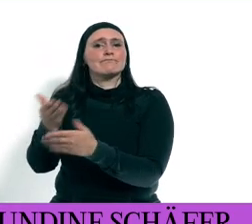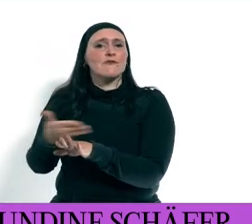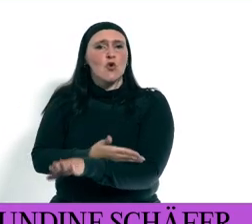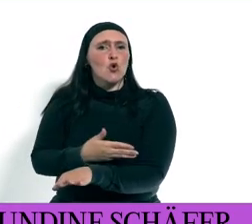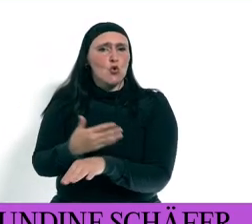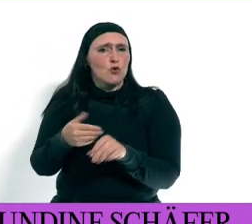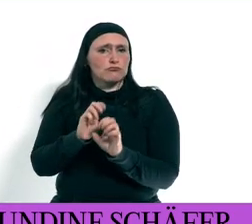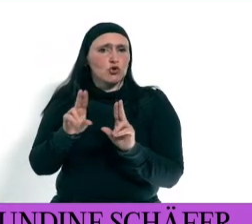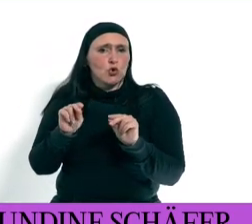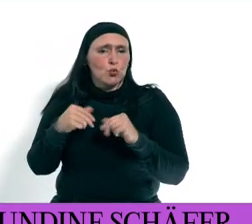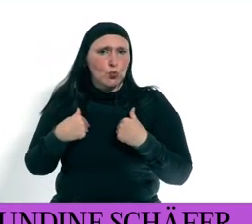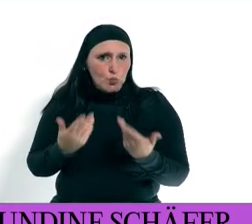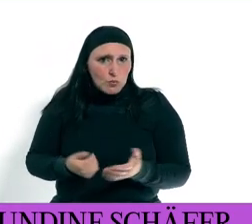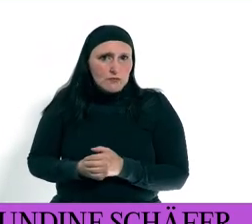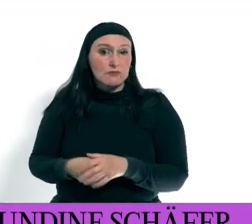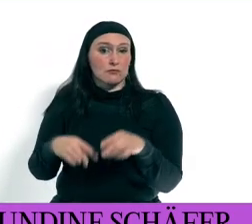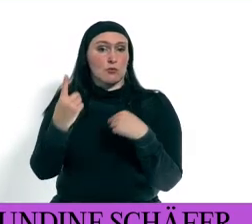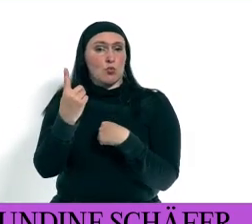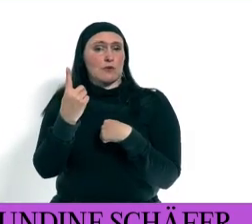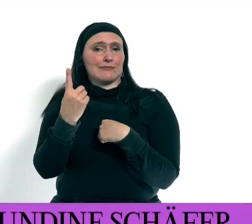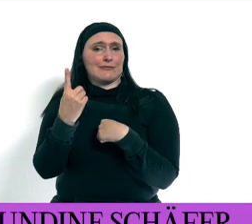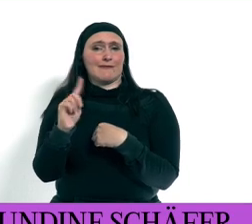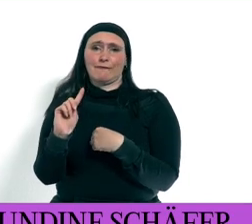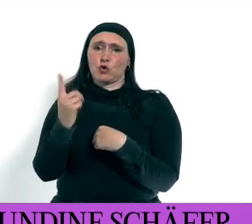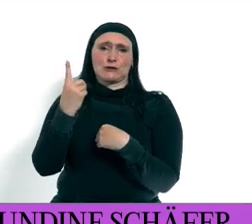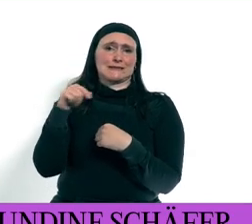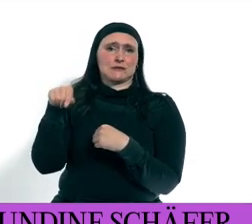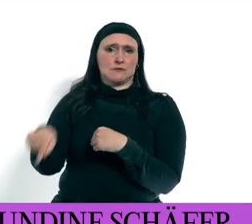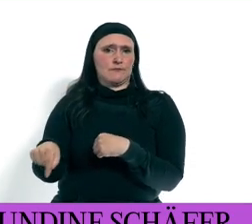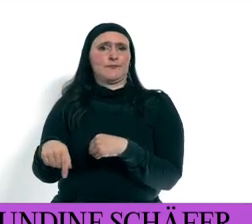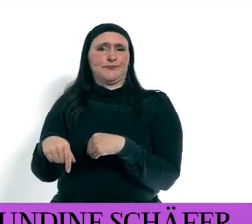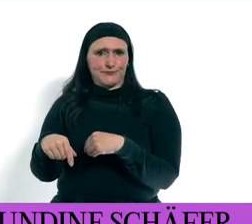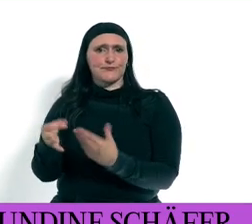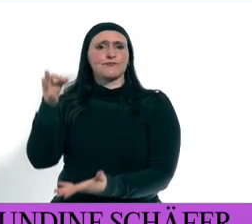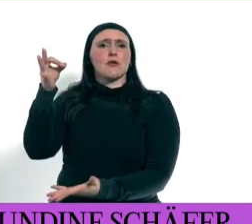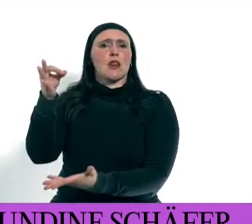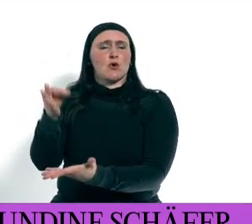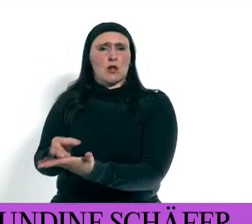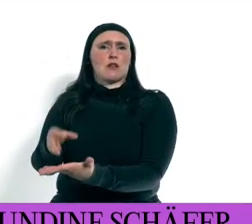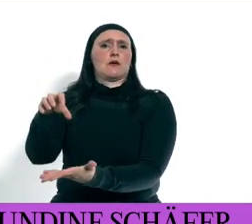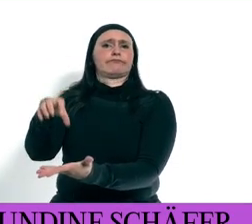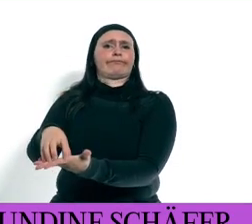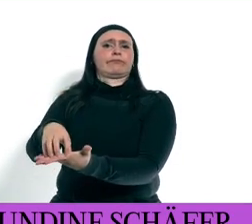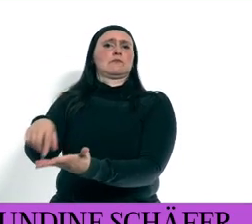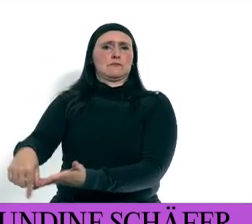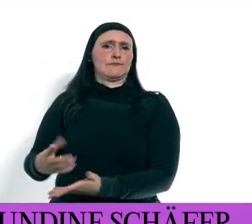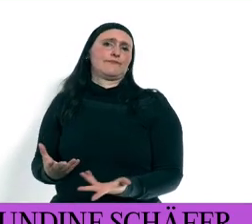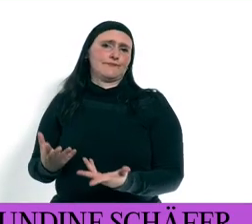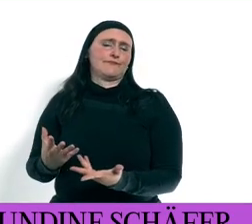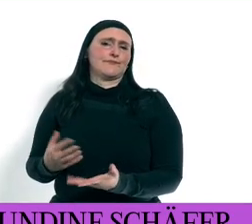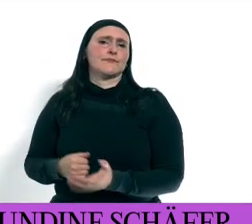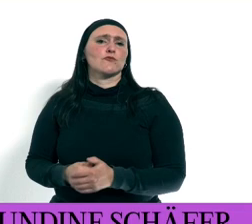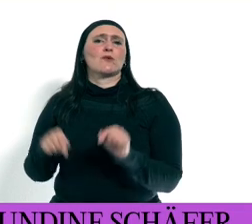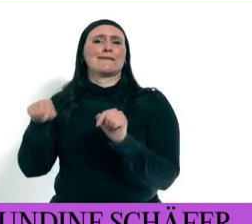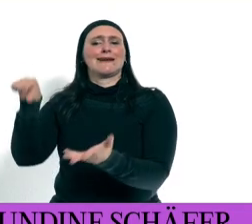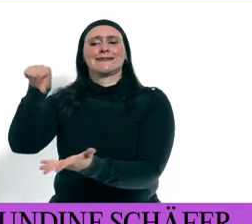KünstlerInnen arbeiten könnten. Wir haben ein Konzept entwickelt, um Kunstschaffende und auch die